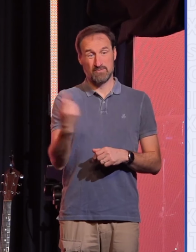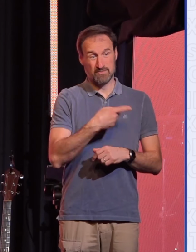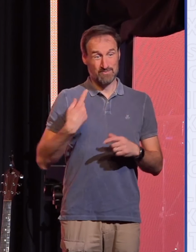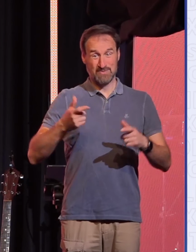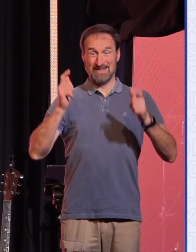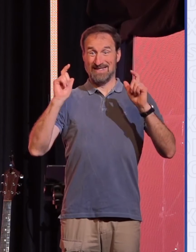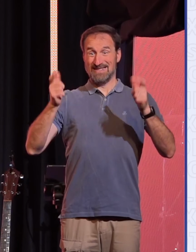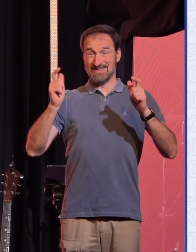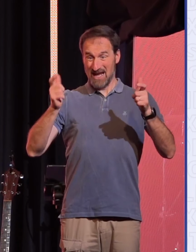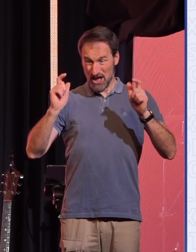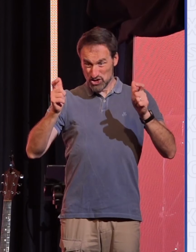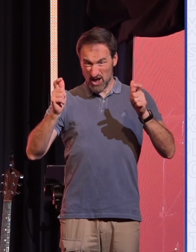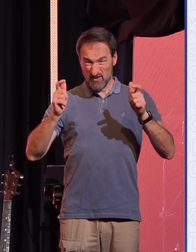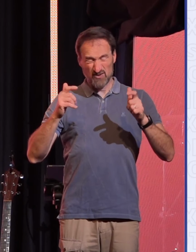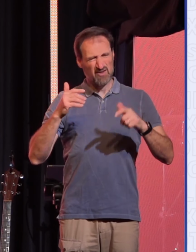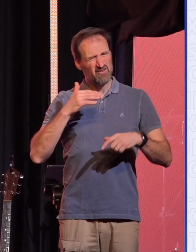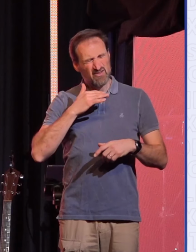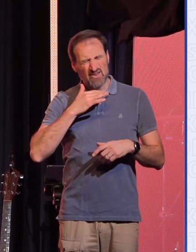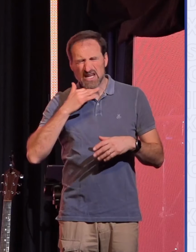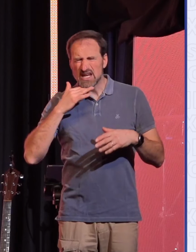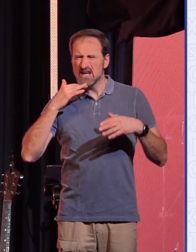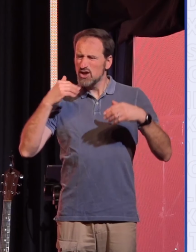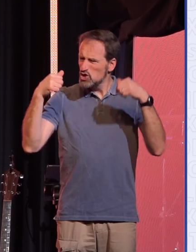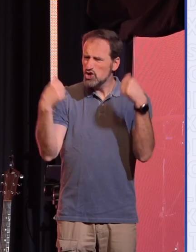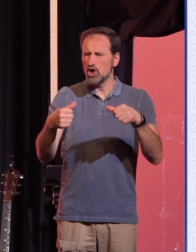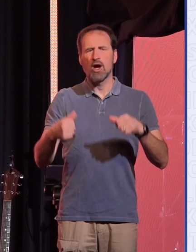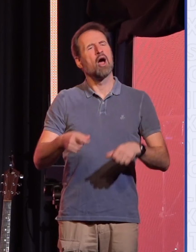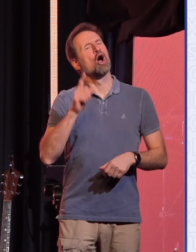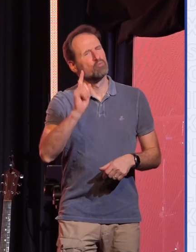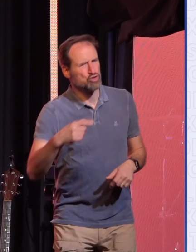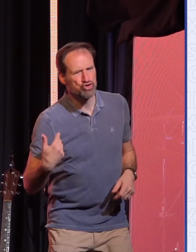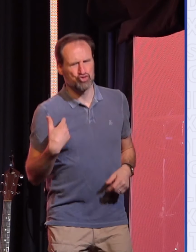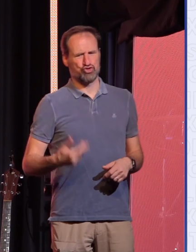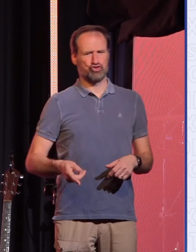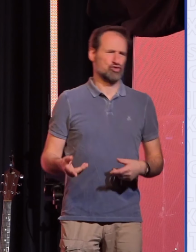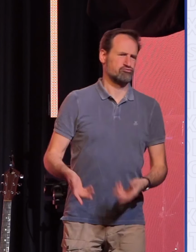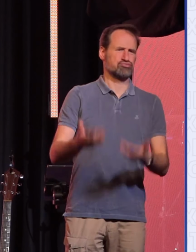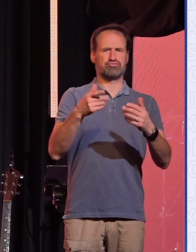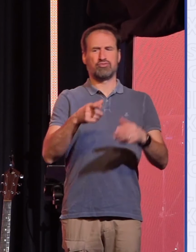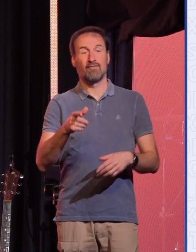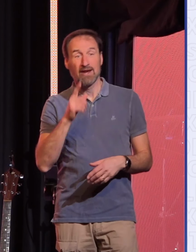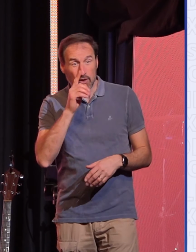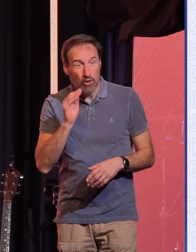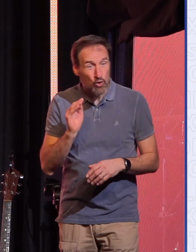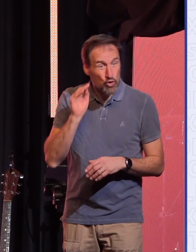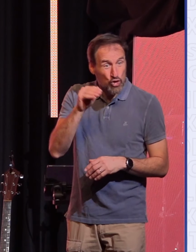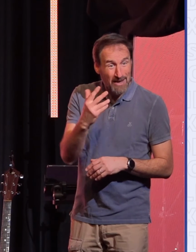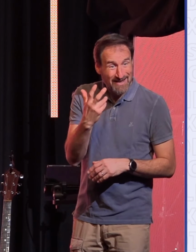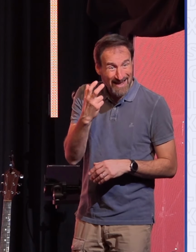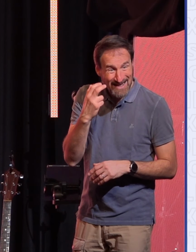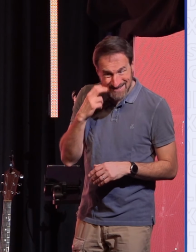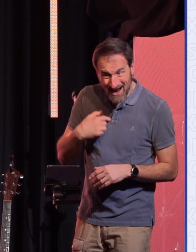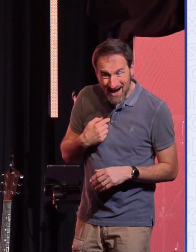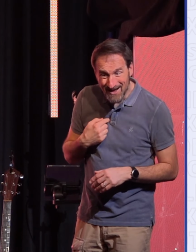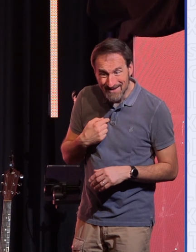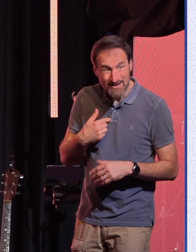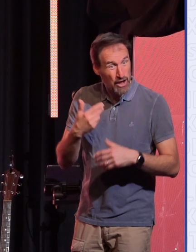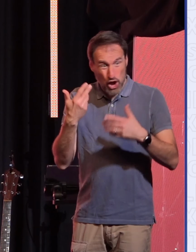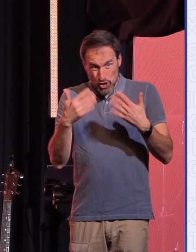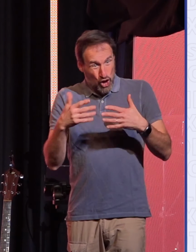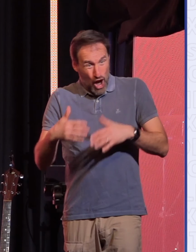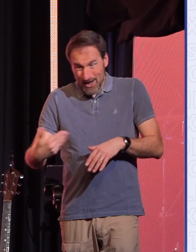viel auch Druck aufgebaut wird, oh, du brauchst eine Freundin, da, wenn du über 30 bist und noch keine Beziehung hast, dann